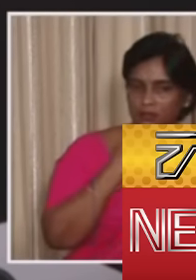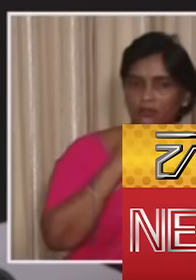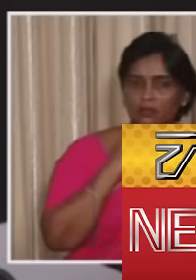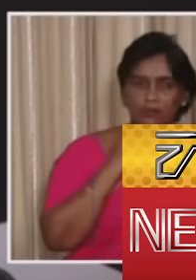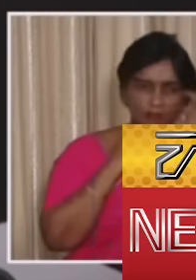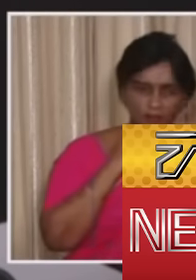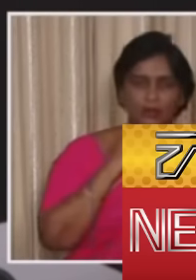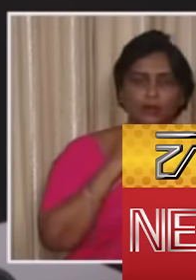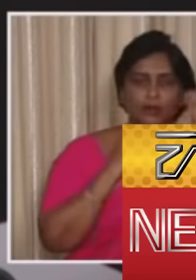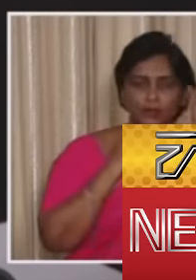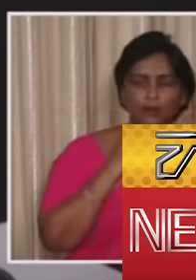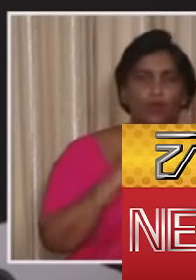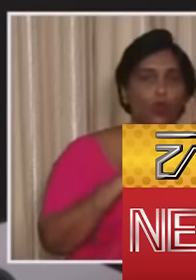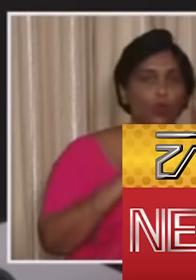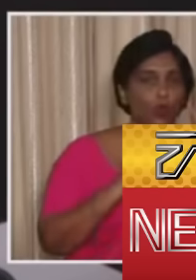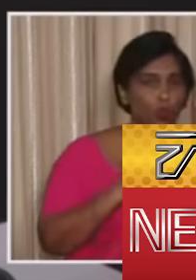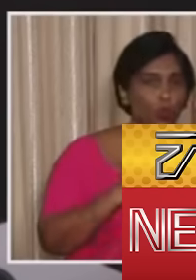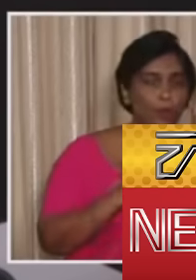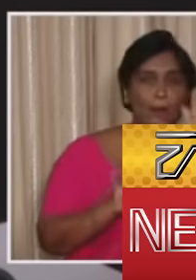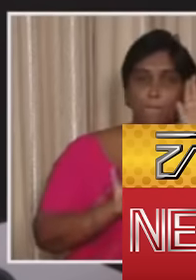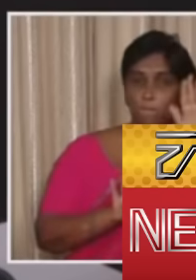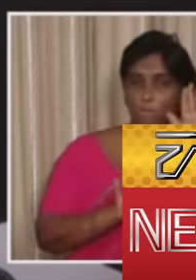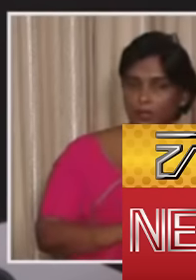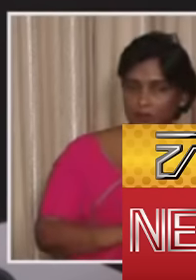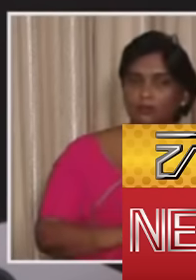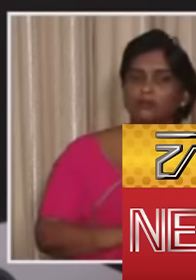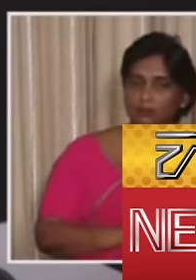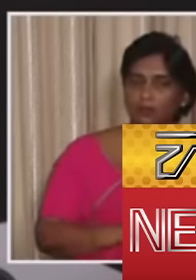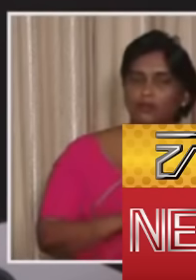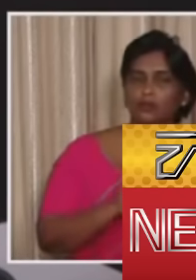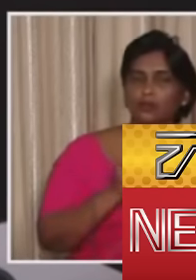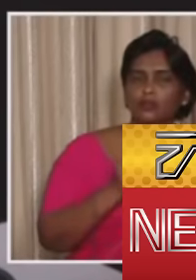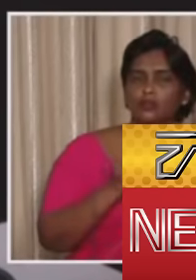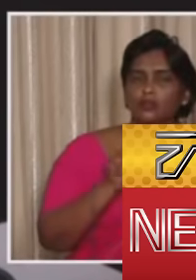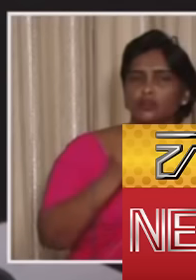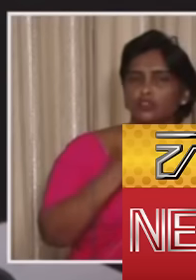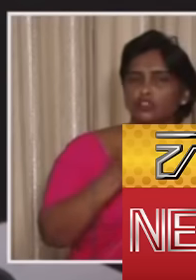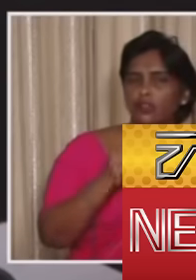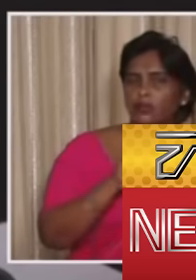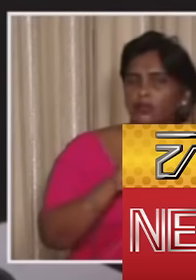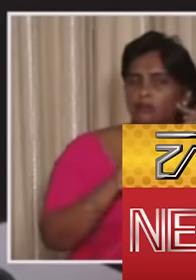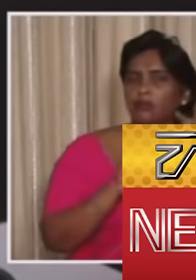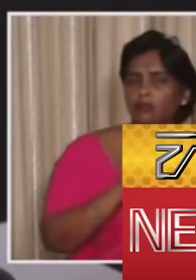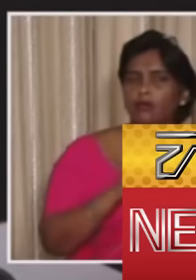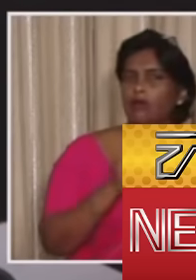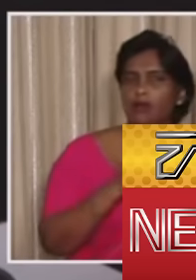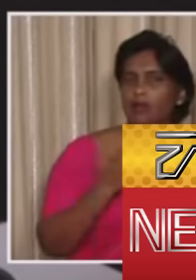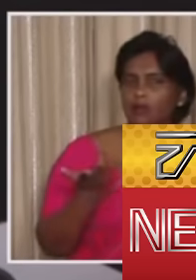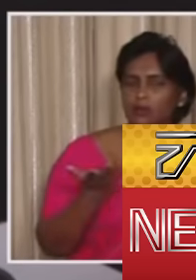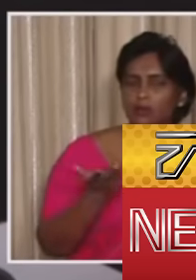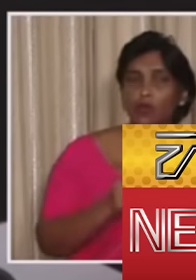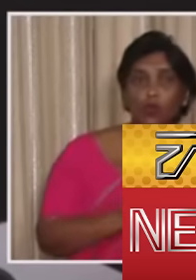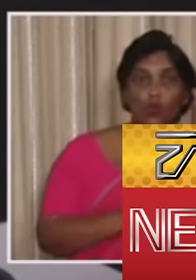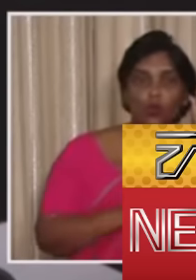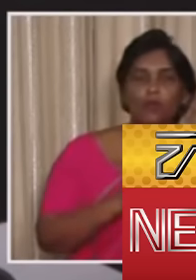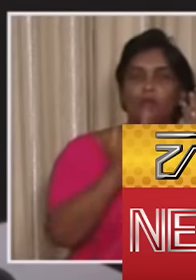දැක්කා විශේෂයෙන්ම Uber සහ PickMe පිළිබඳ ප්‍රශ්නේ ඒක මුදුකාංග සම්බන්ධ වෙළඳපොළ හැබැයි මොකද වෙන්නේ Uber එක